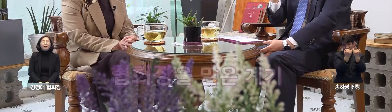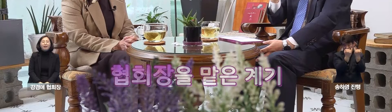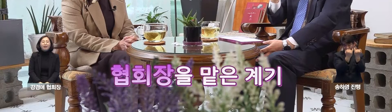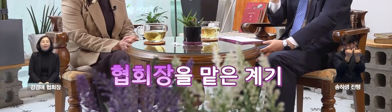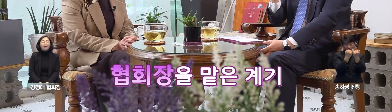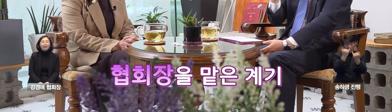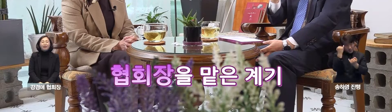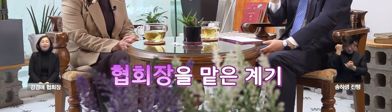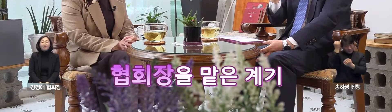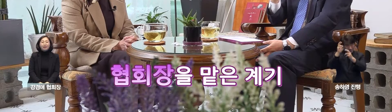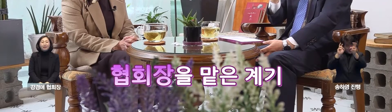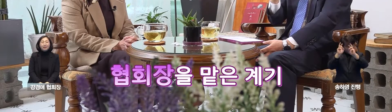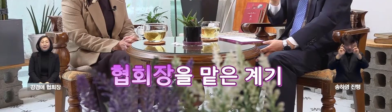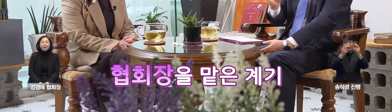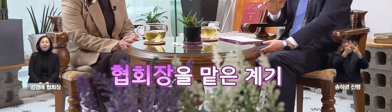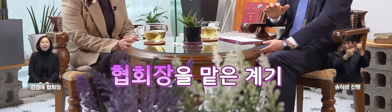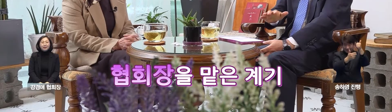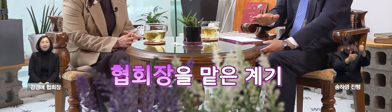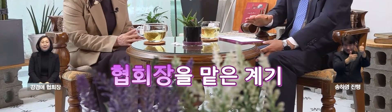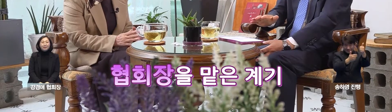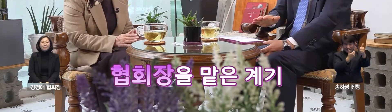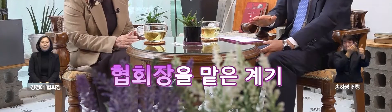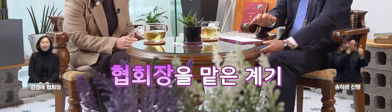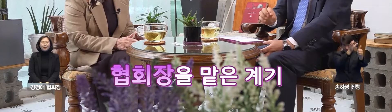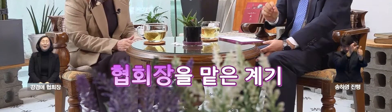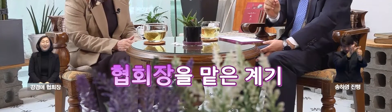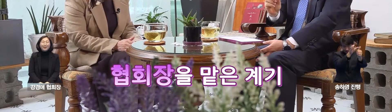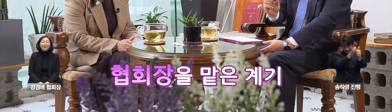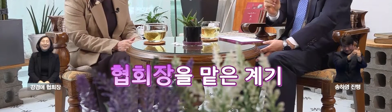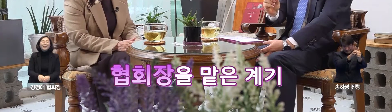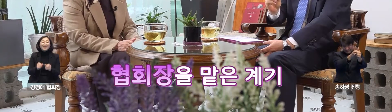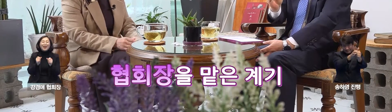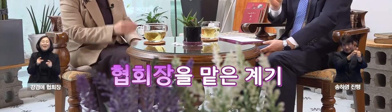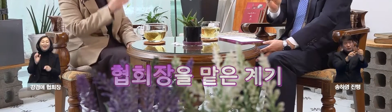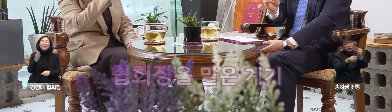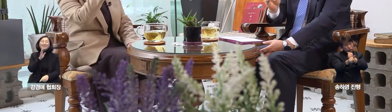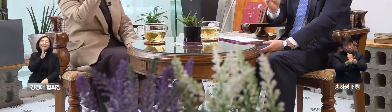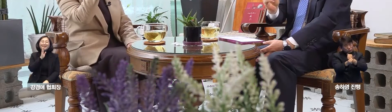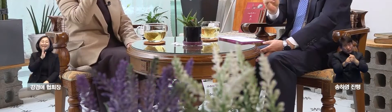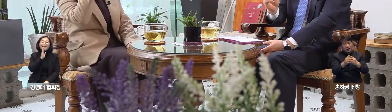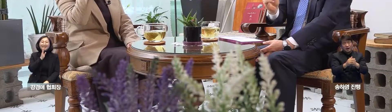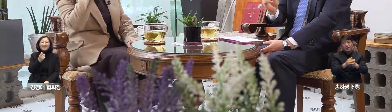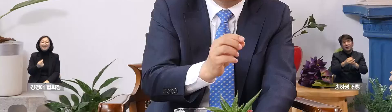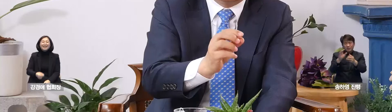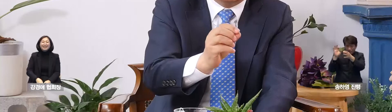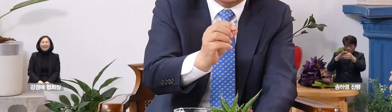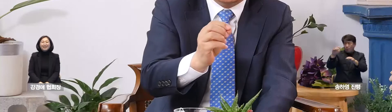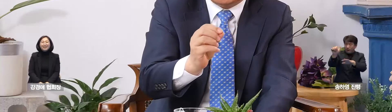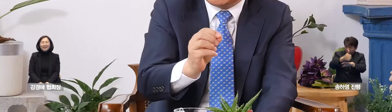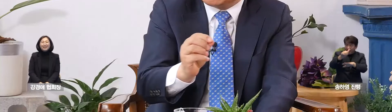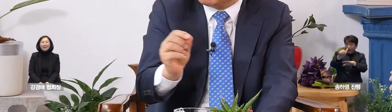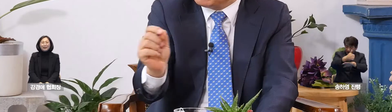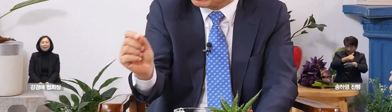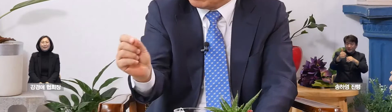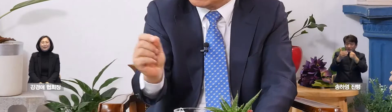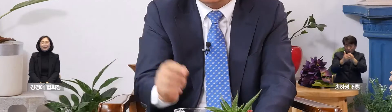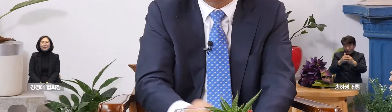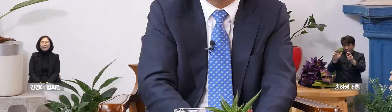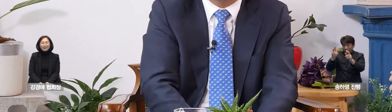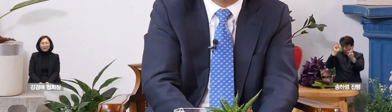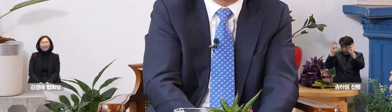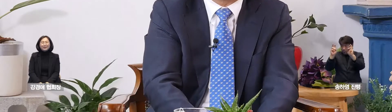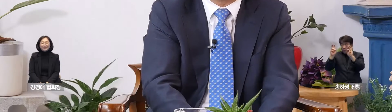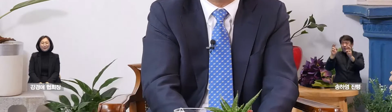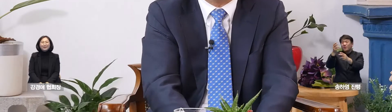여성벤처협회의 회장을 맡게 되는 그 계기이기도 했어요. 이 미래 프로 계속 다니다 보니까 네. 회장단에서